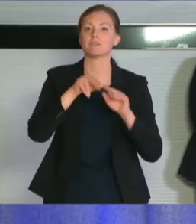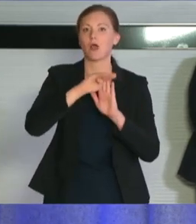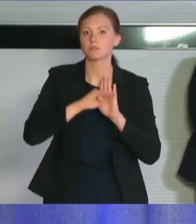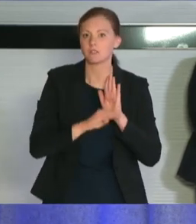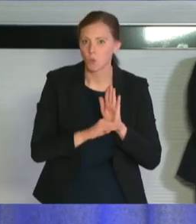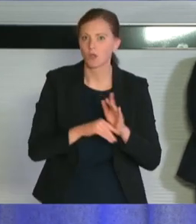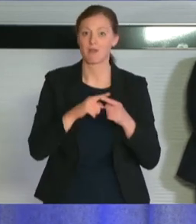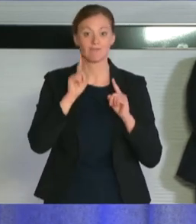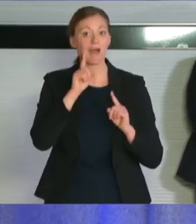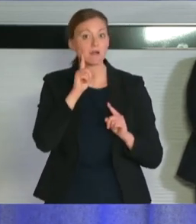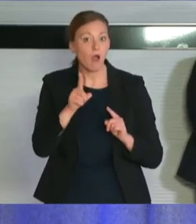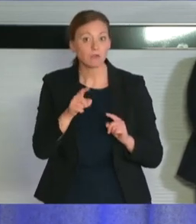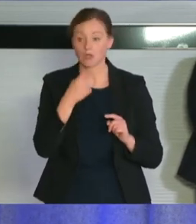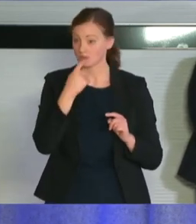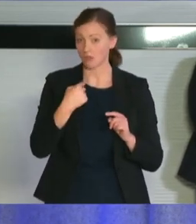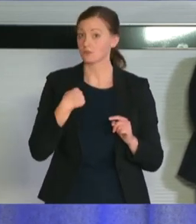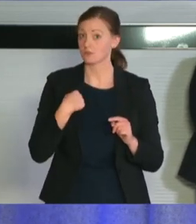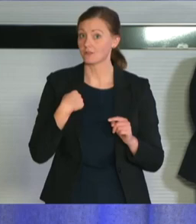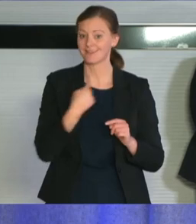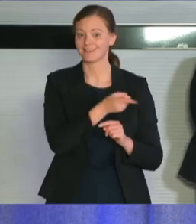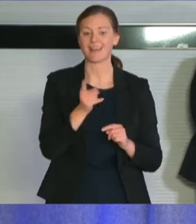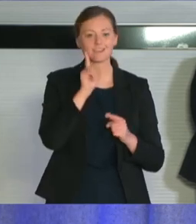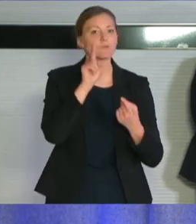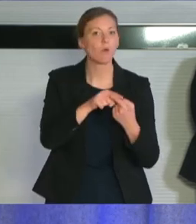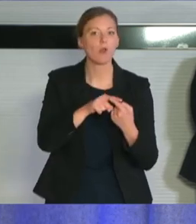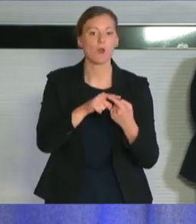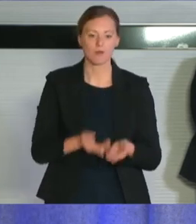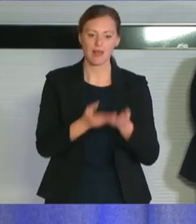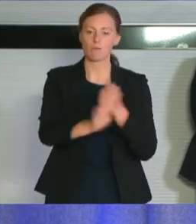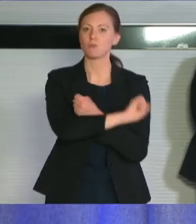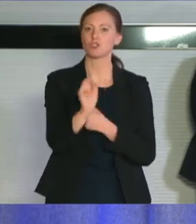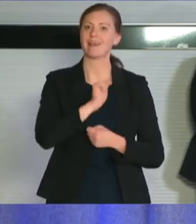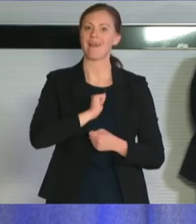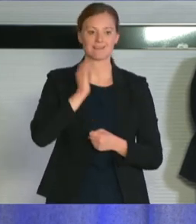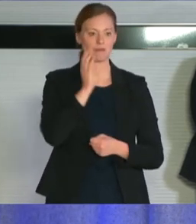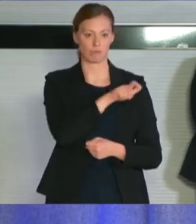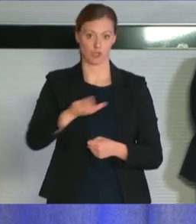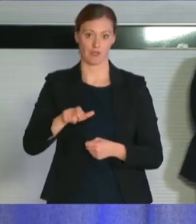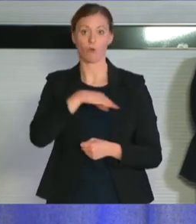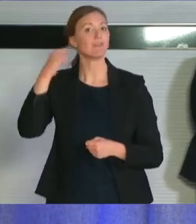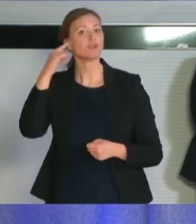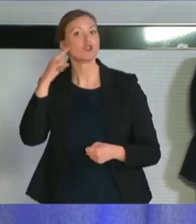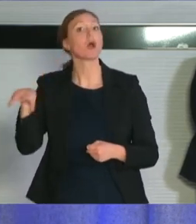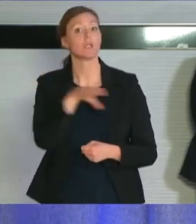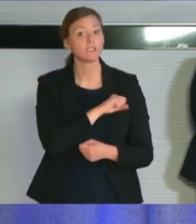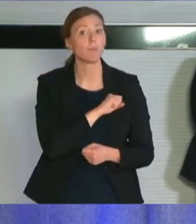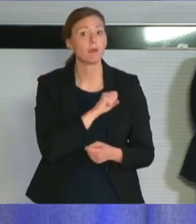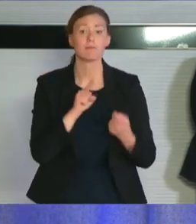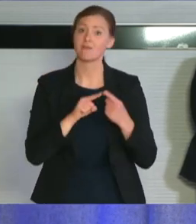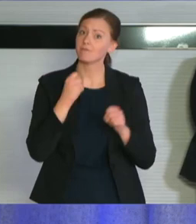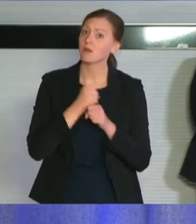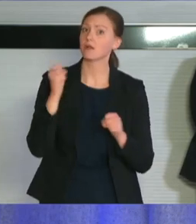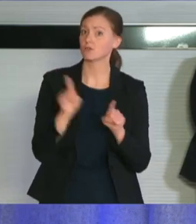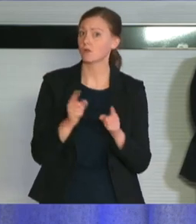hver eneste dag, dette gjort ut fra motivet om å hjelpe og beskytte sine innbyggere. Det forstår vi alle sammen. Men så det jo